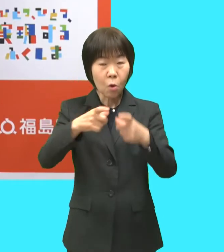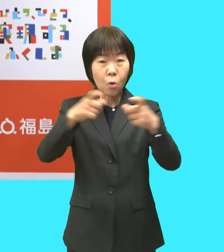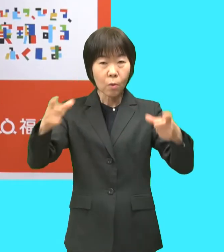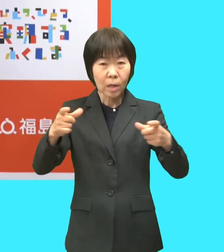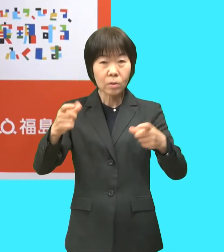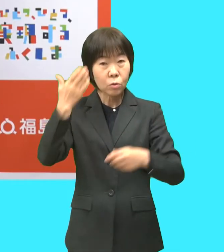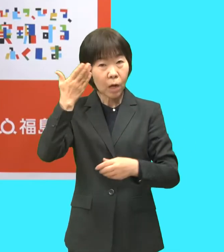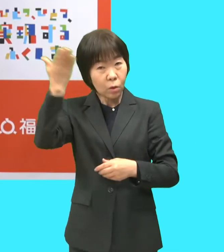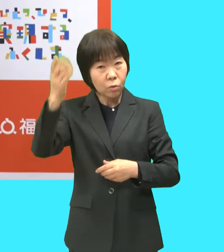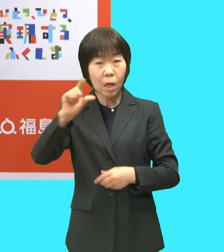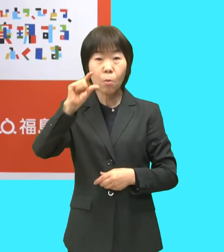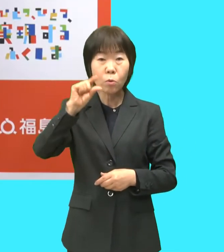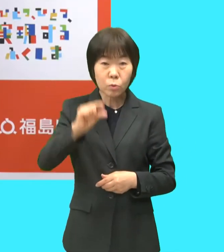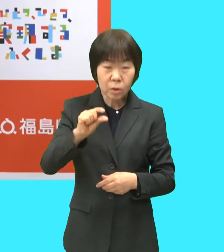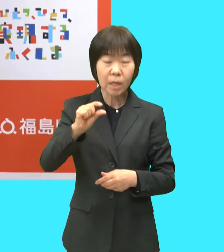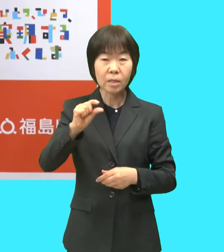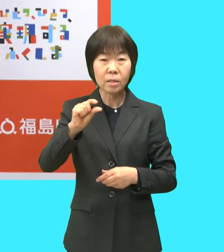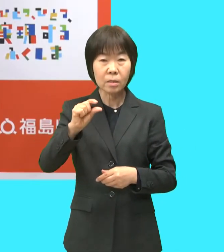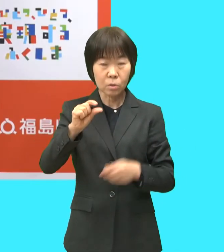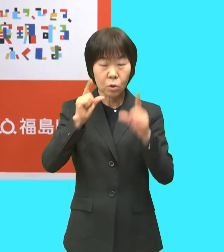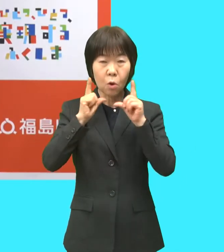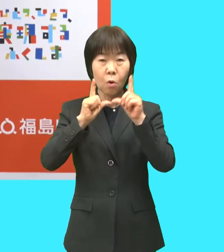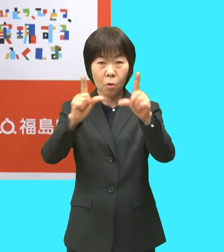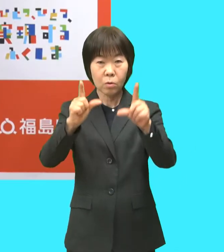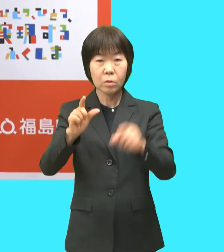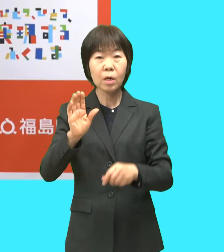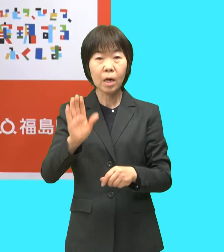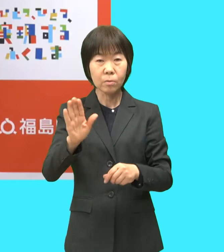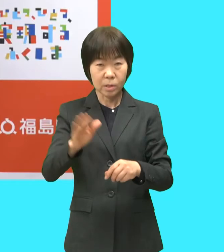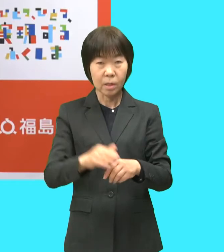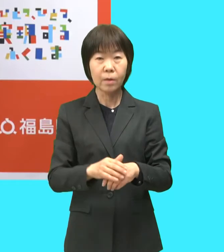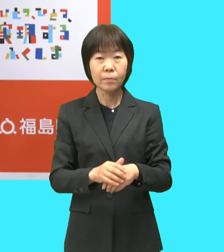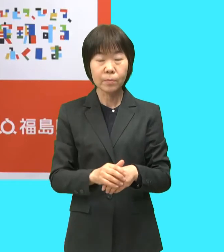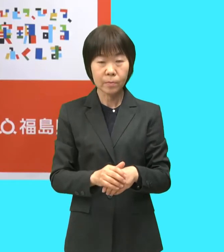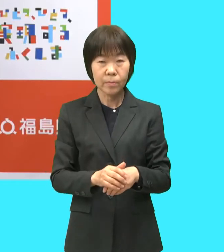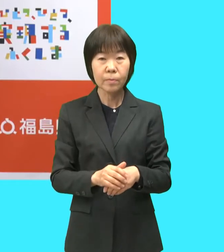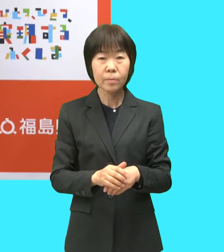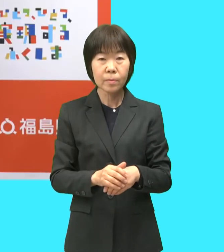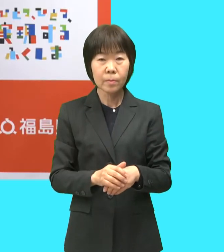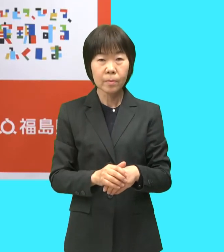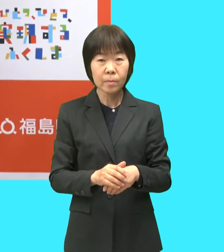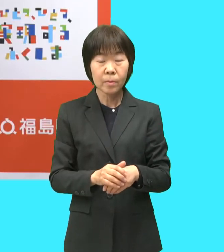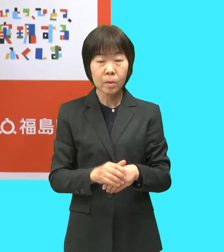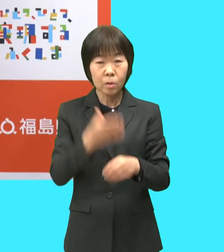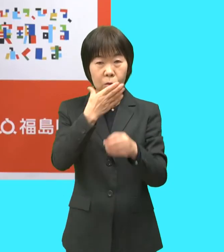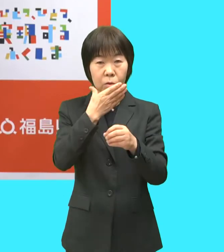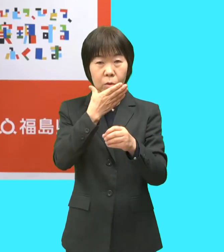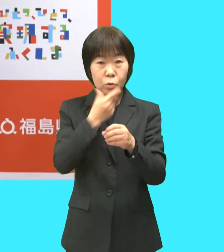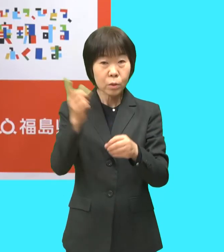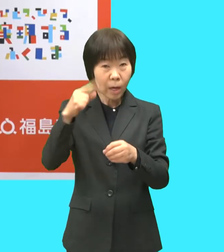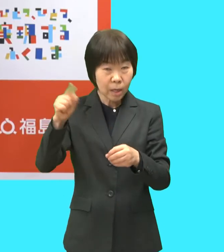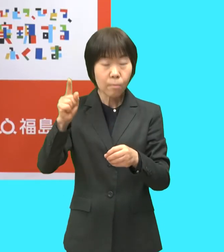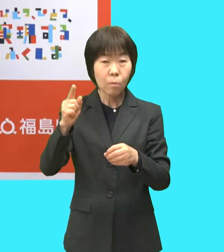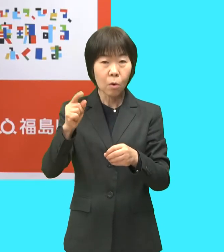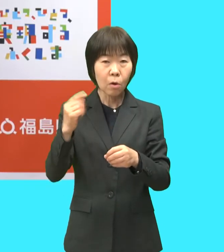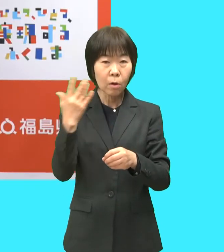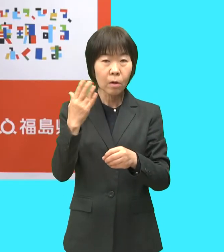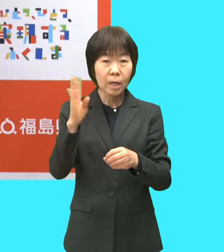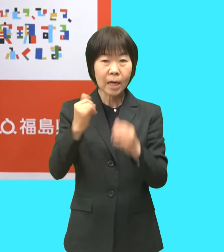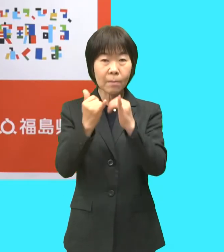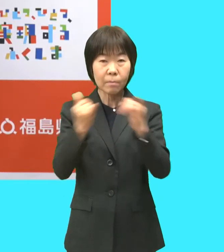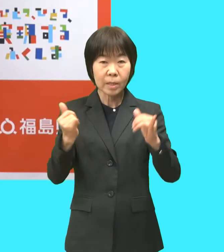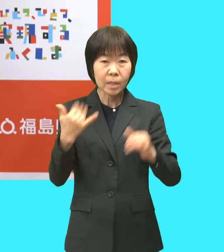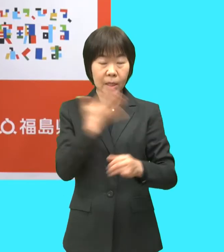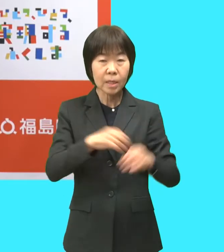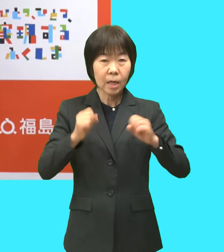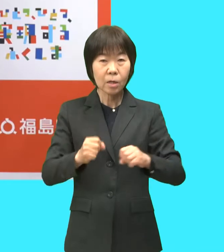も少ないのではないかというような報告書をまとめて公表されました。で福島県も県民健康調査の一環